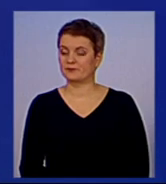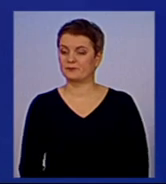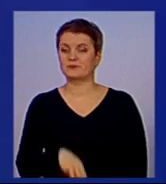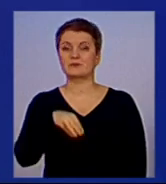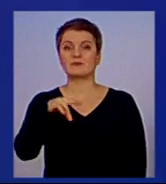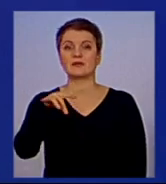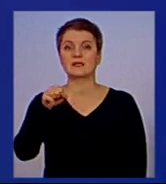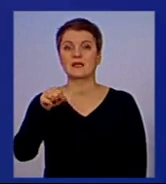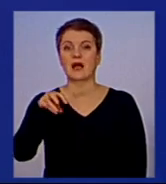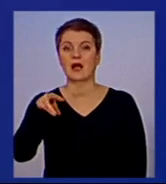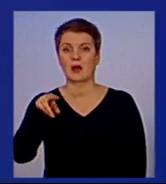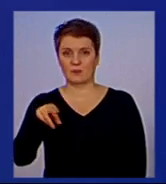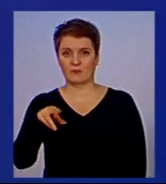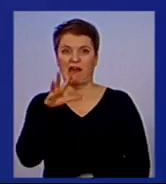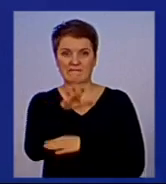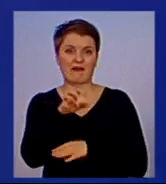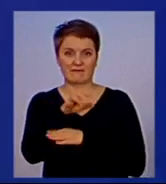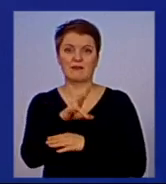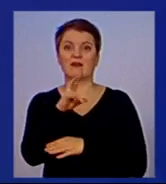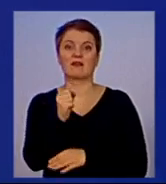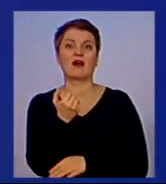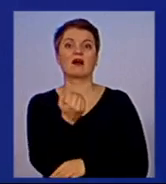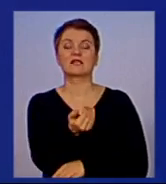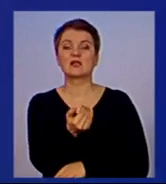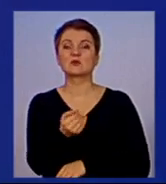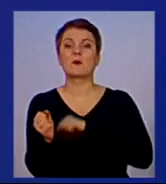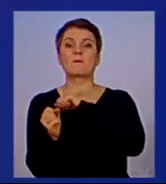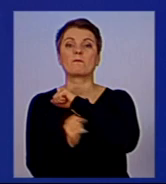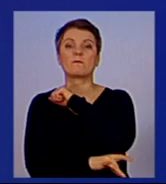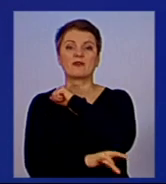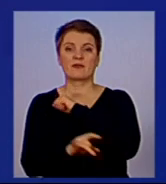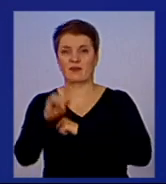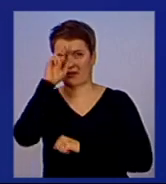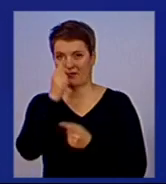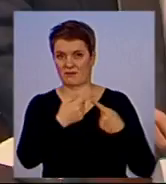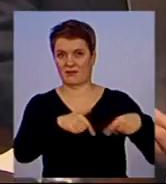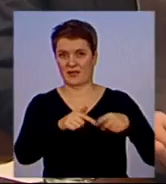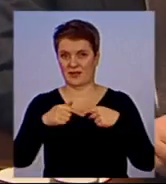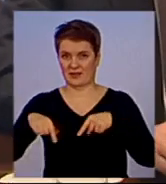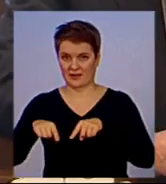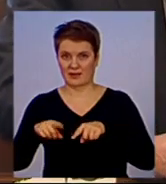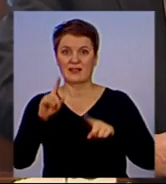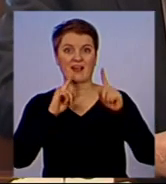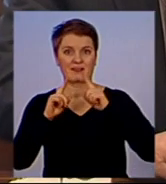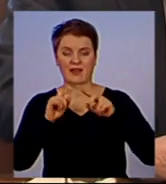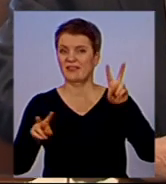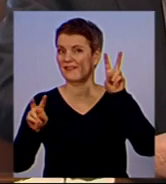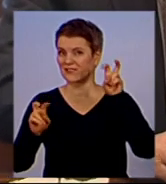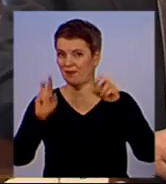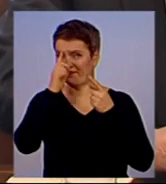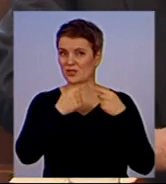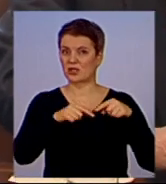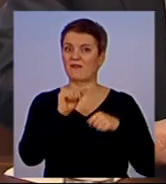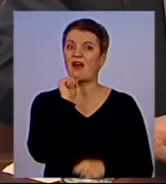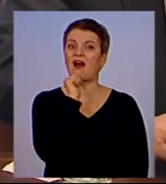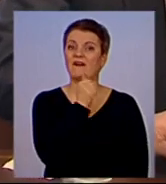Дональд Трамп вилився на адресу бідних країн на нараді в овальному кабінеті. Він назвав держави Африки, а також Сальвадор і Гаїті,